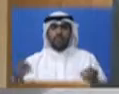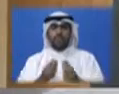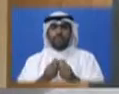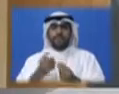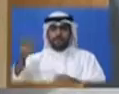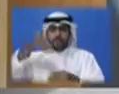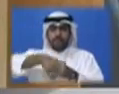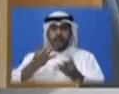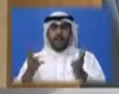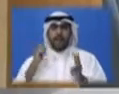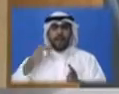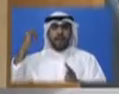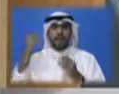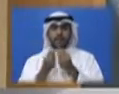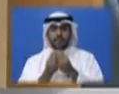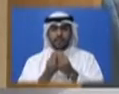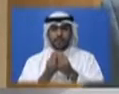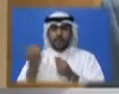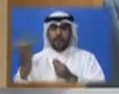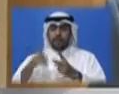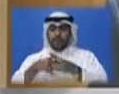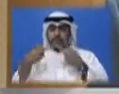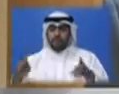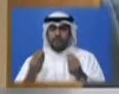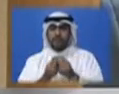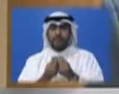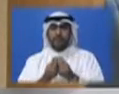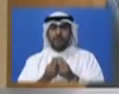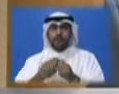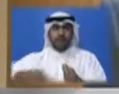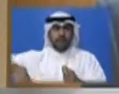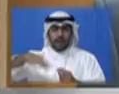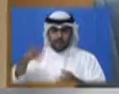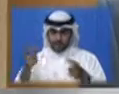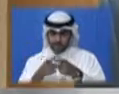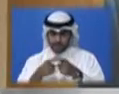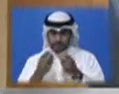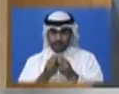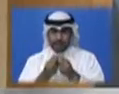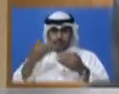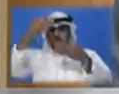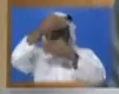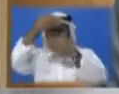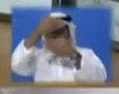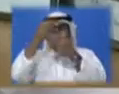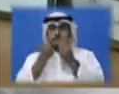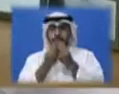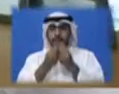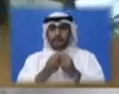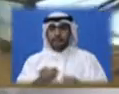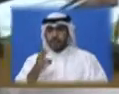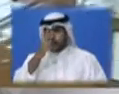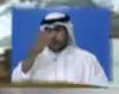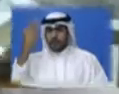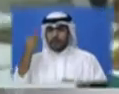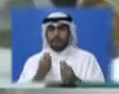العربي، و تم الموافقة على توصياتنا اللي كانت اجتماعنا في المغرب اجتماع السابق، وبعد ما